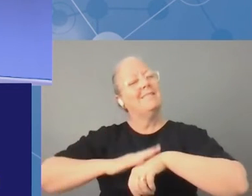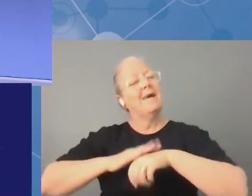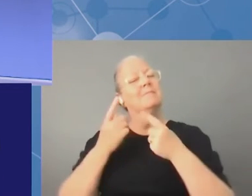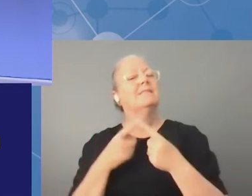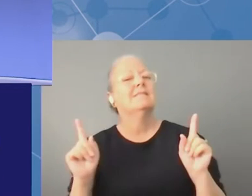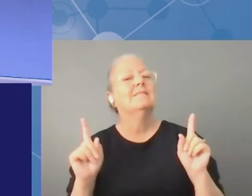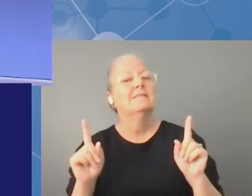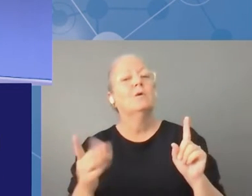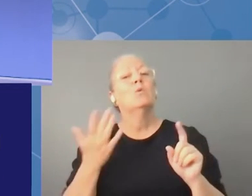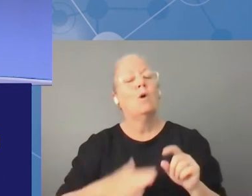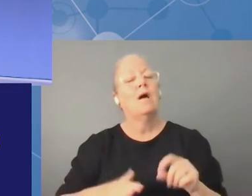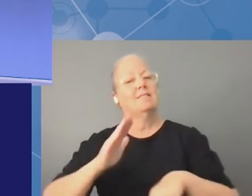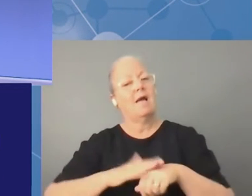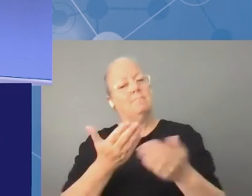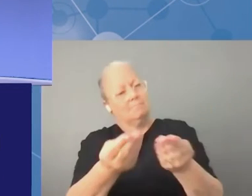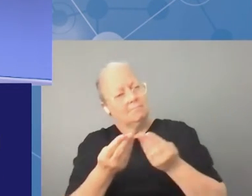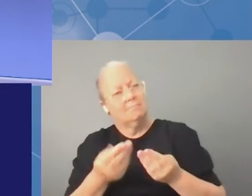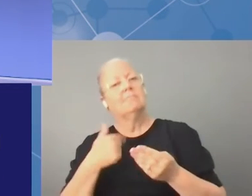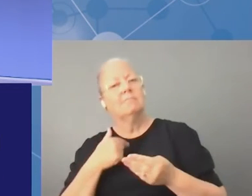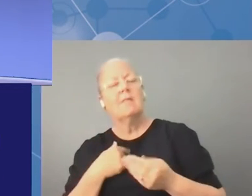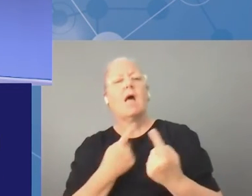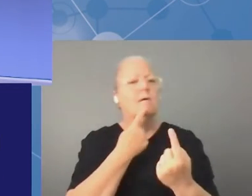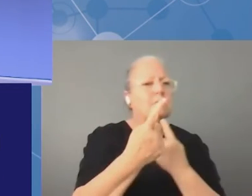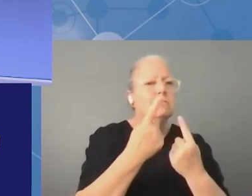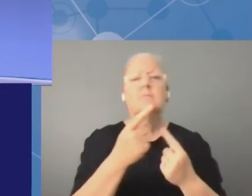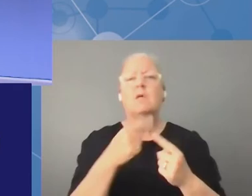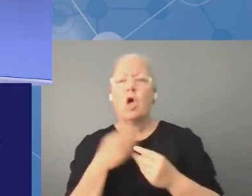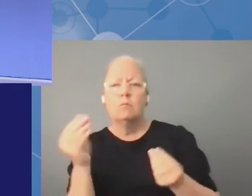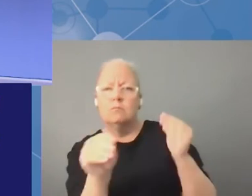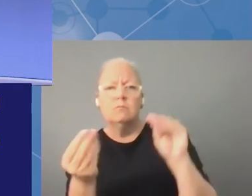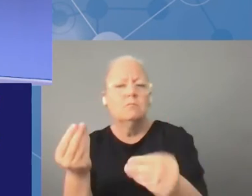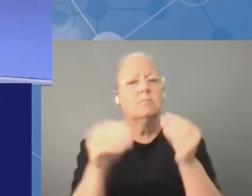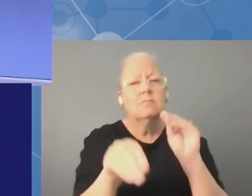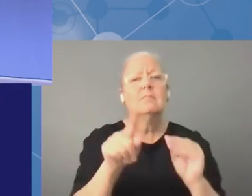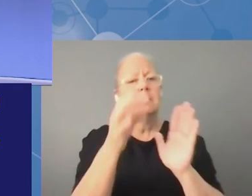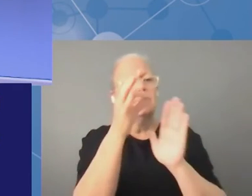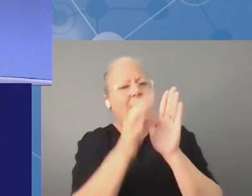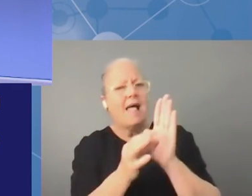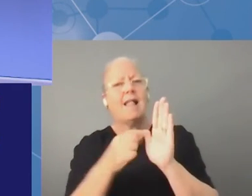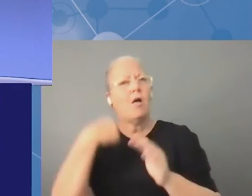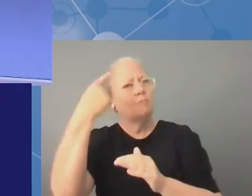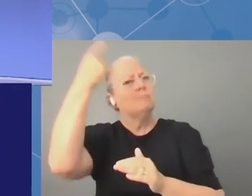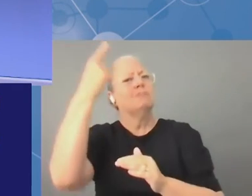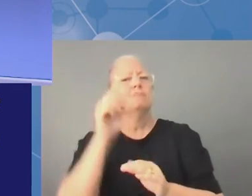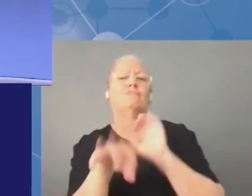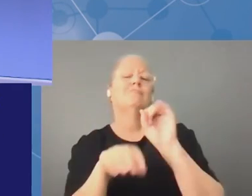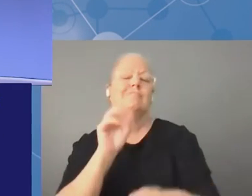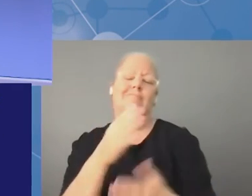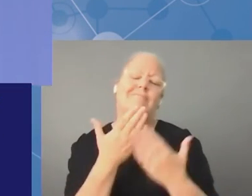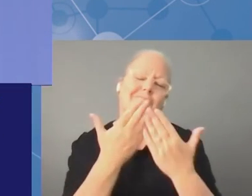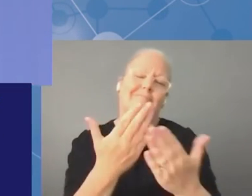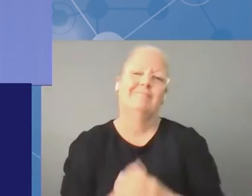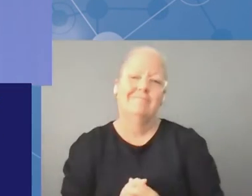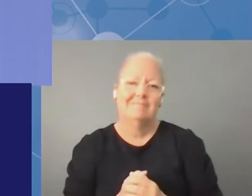IGF могло бы появиться. Это было бы очень полезно для молодого поколения, чтобы мы могли принимать